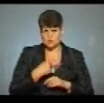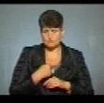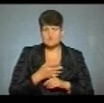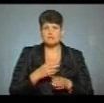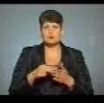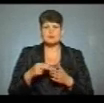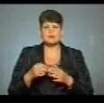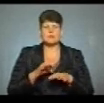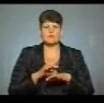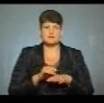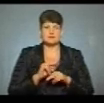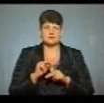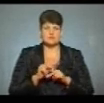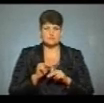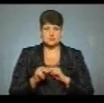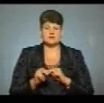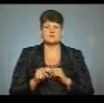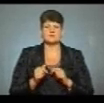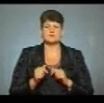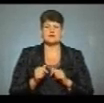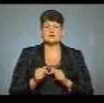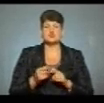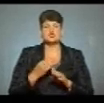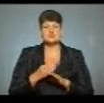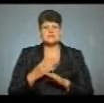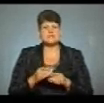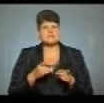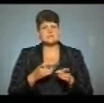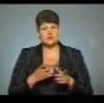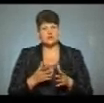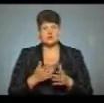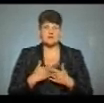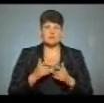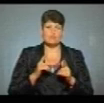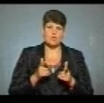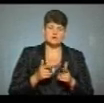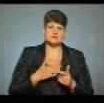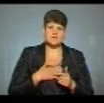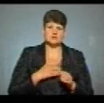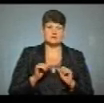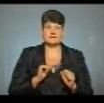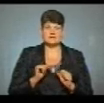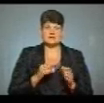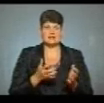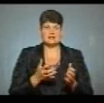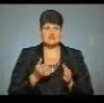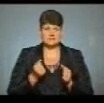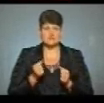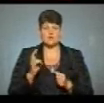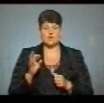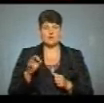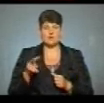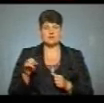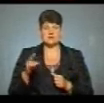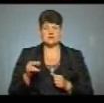придбали для проведення вишколів ветерани патріотам. Частина зброї я погодив з нашим керівництвом і взяв їх у коледжі.